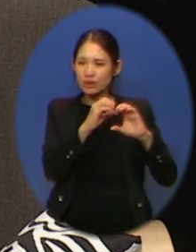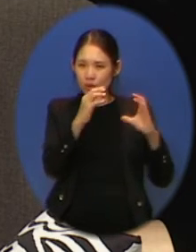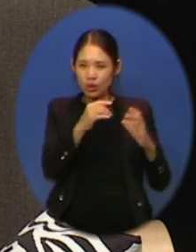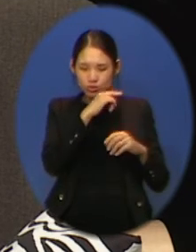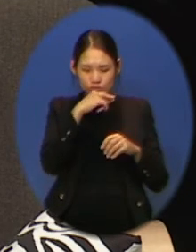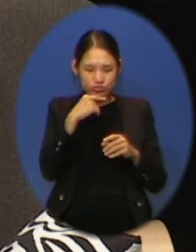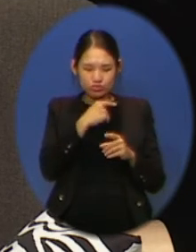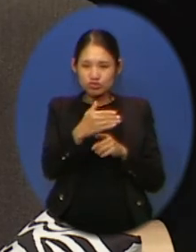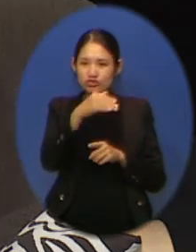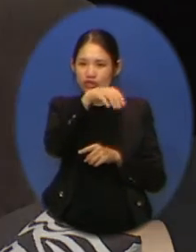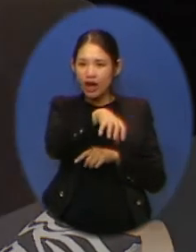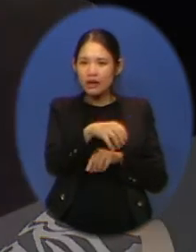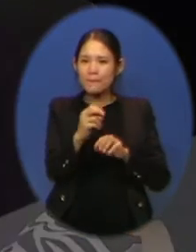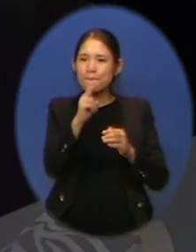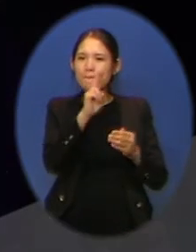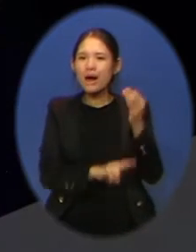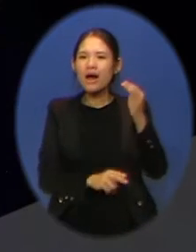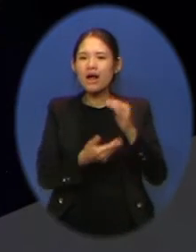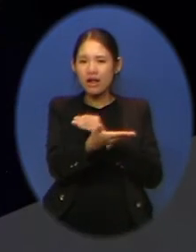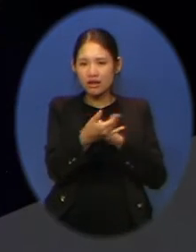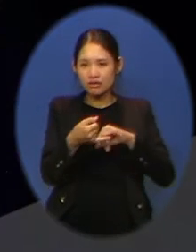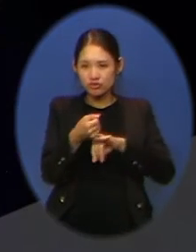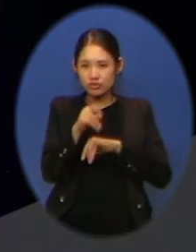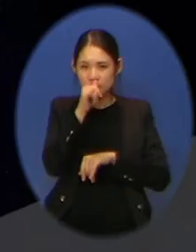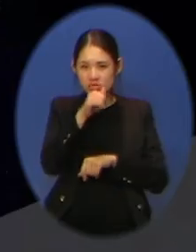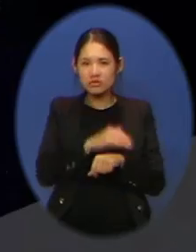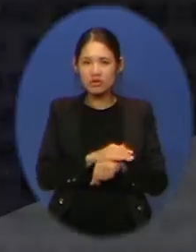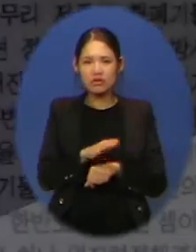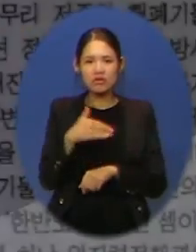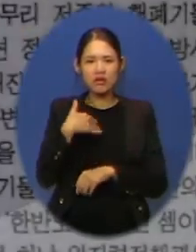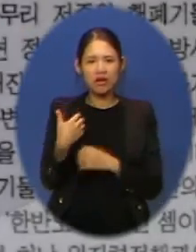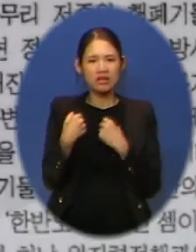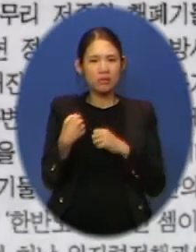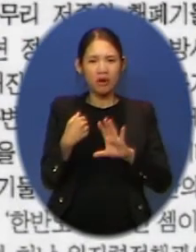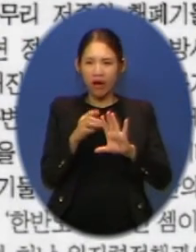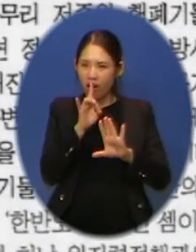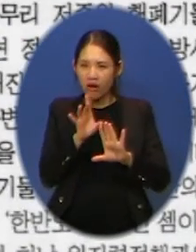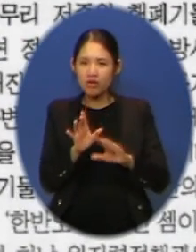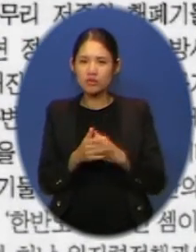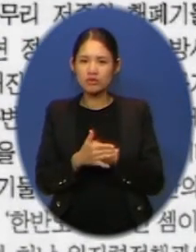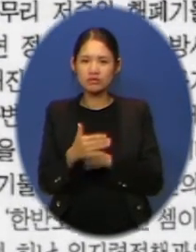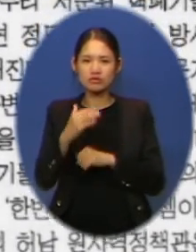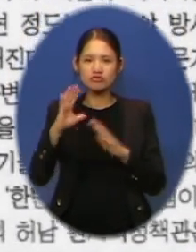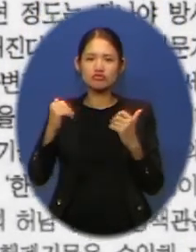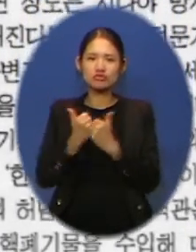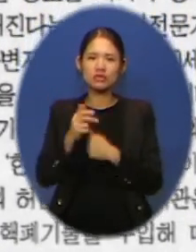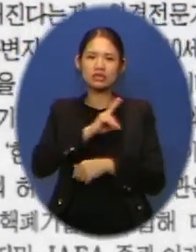말이냐. 근데 이거는 내 힘으로 될 것 같지가 않아서 국회의장한테 얘기를 했더니